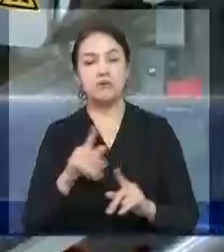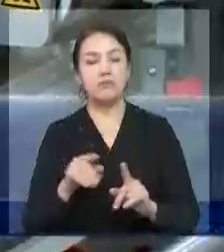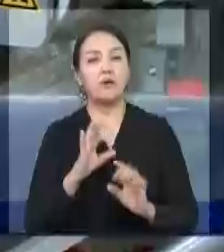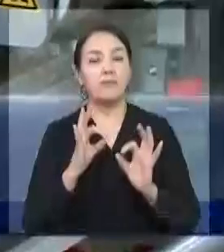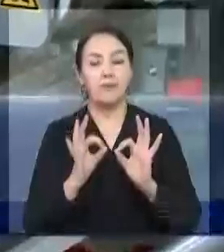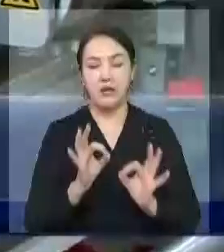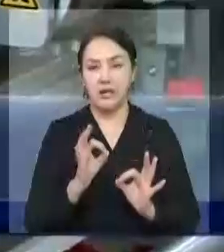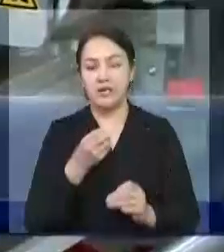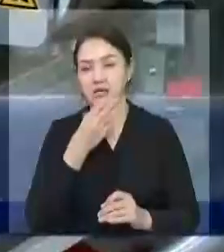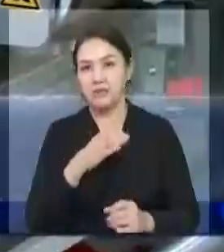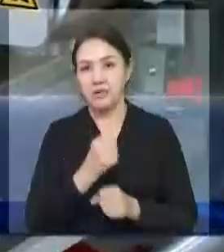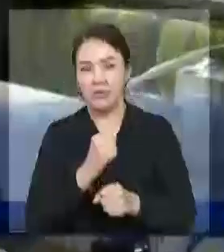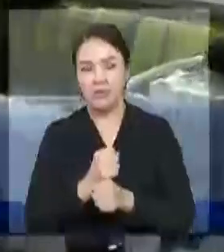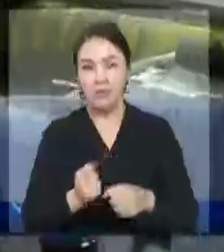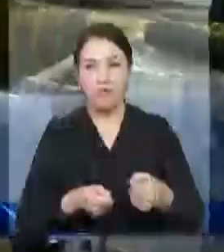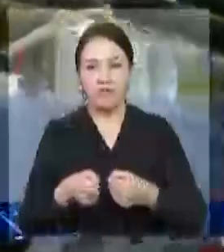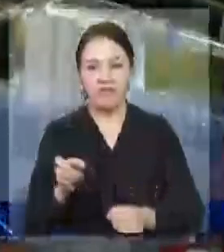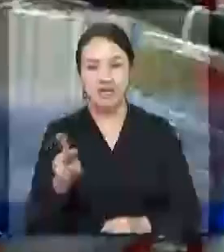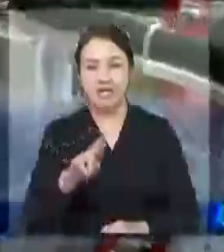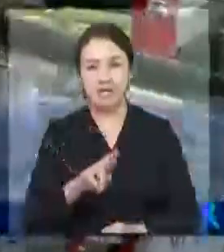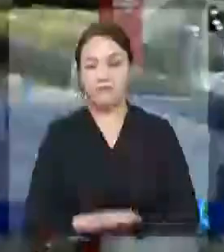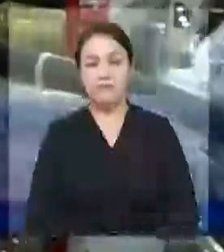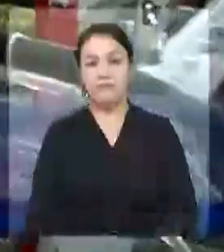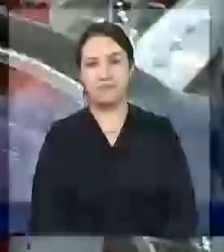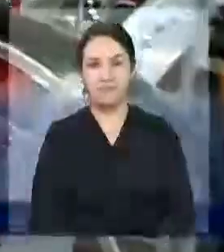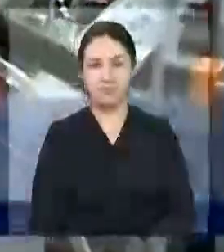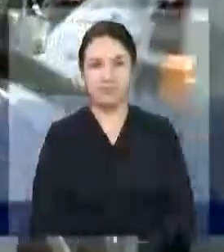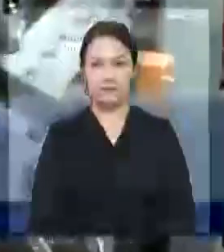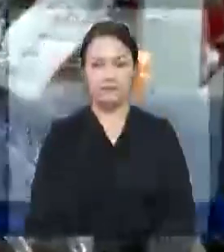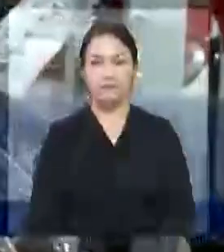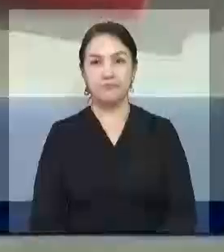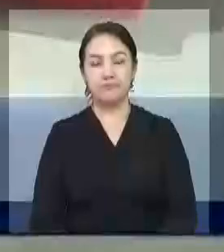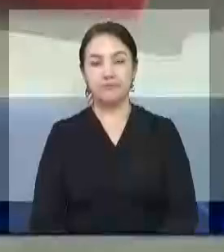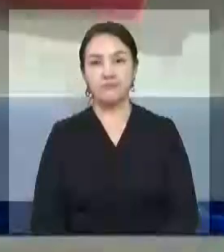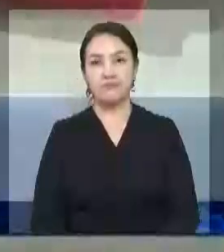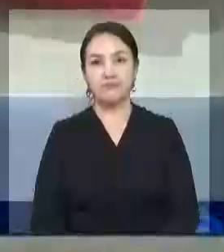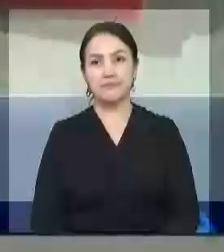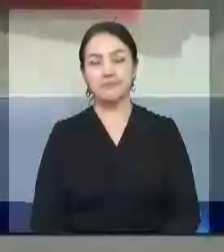положительным результатом работы управления. Зинара Абдуалиева, Самат Каликенов, телеканал Актуве.